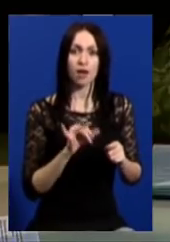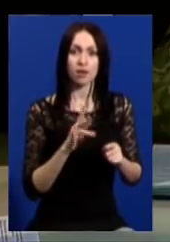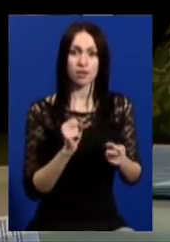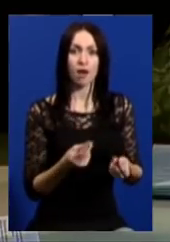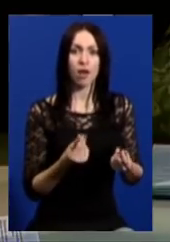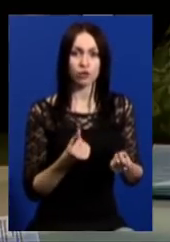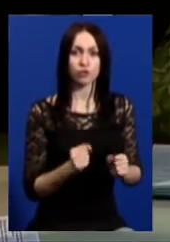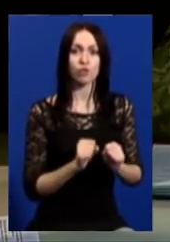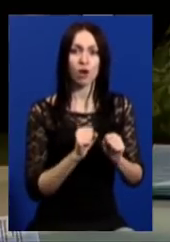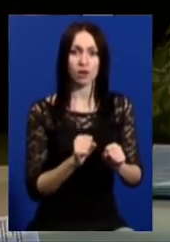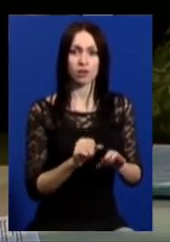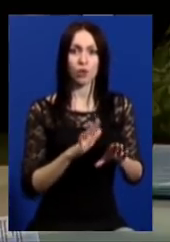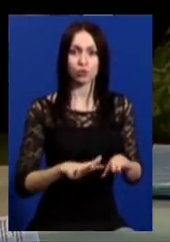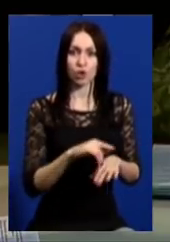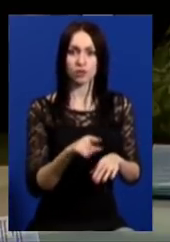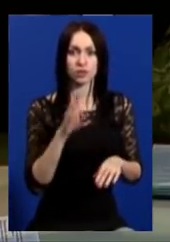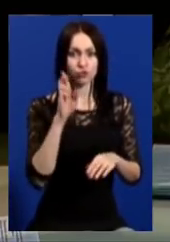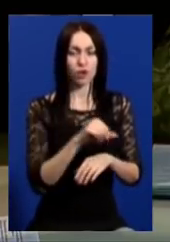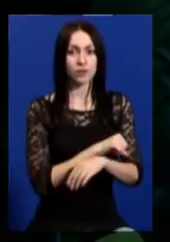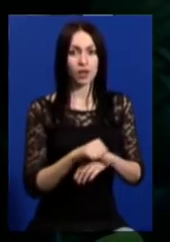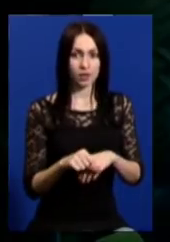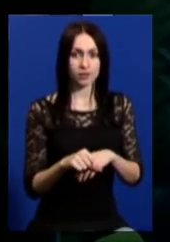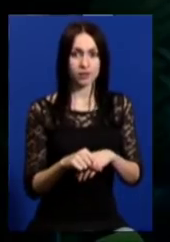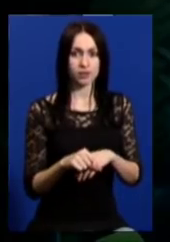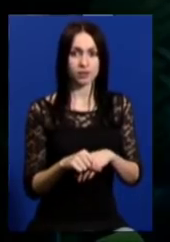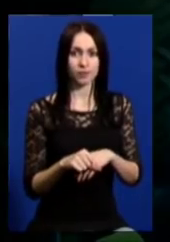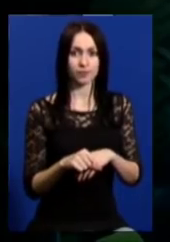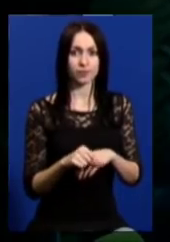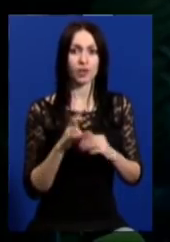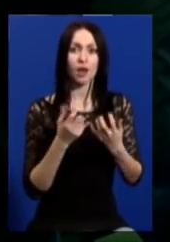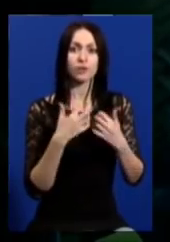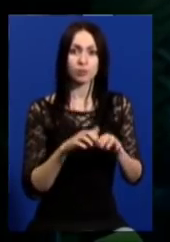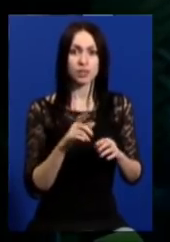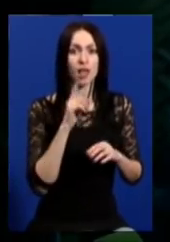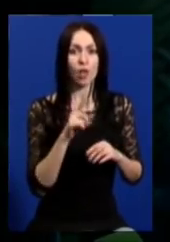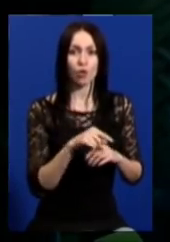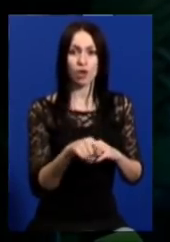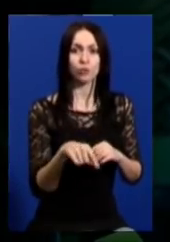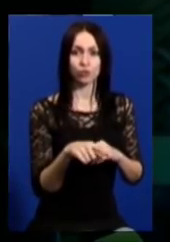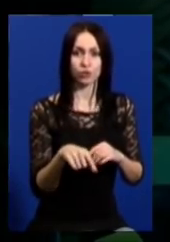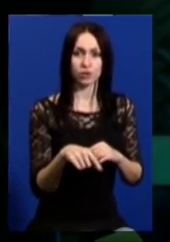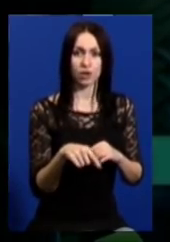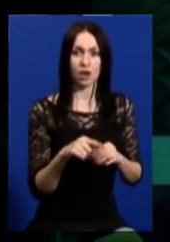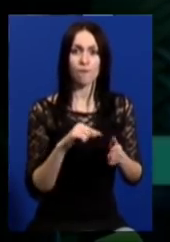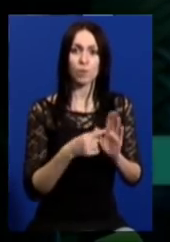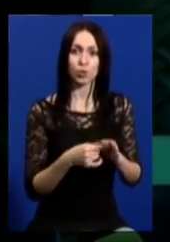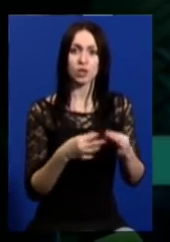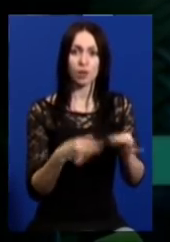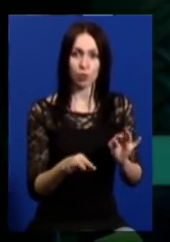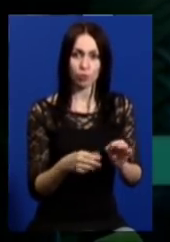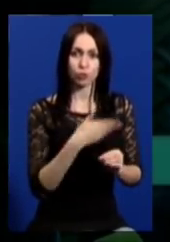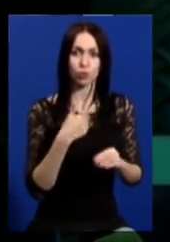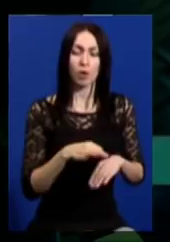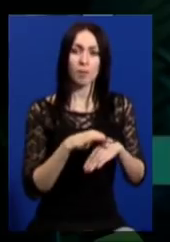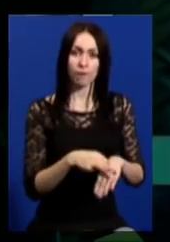якісну охорону ділянки державного кордону та на так званій зеленій ділянці. В пунктах пропуску ми